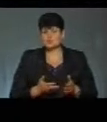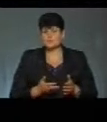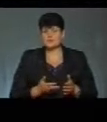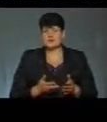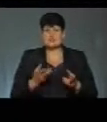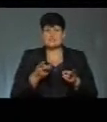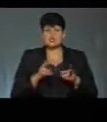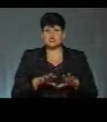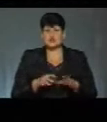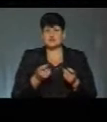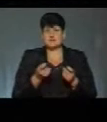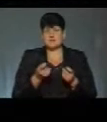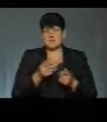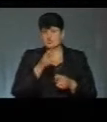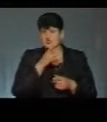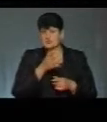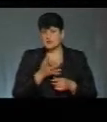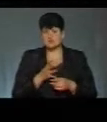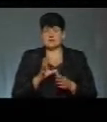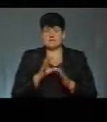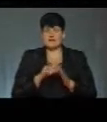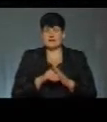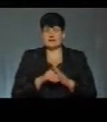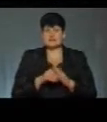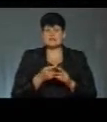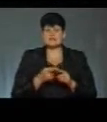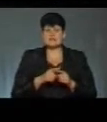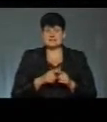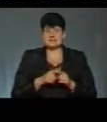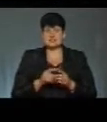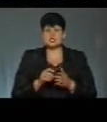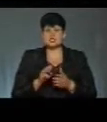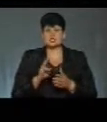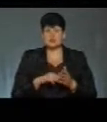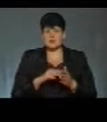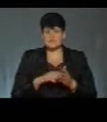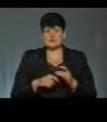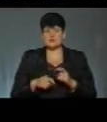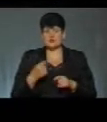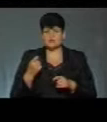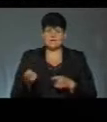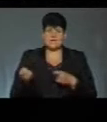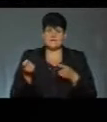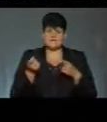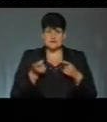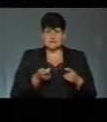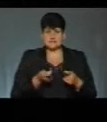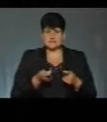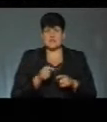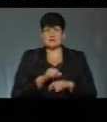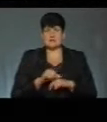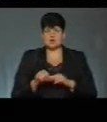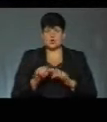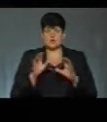що залишається дуже обмаль часу до введення цих драконівських штрафів за порушення везення, за порушення митного